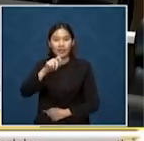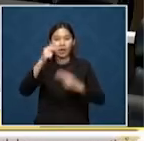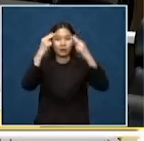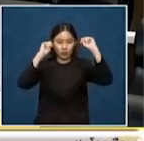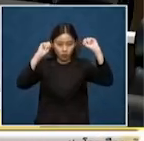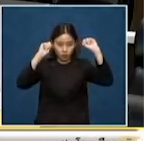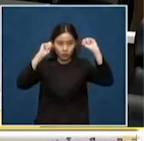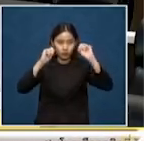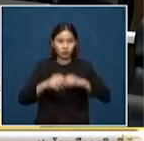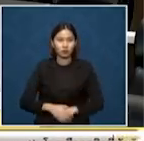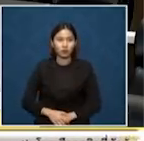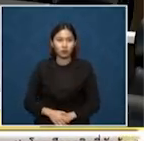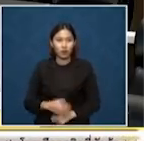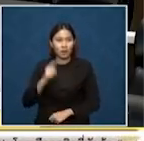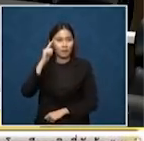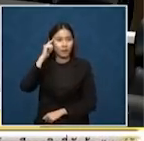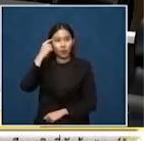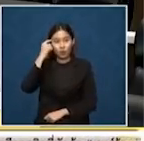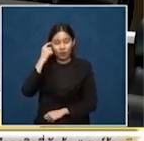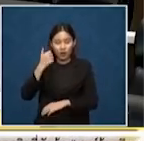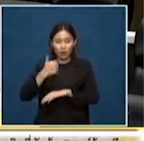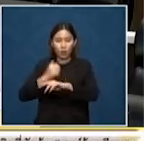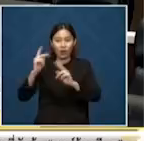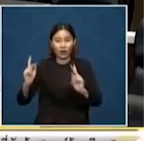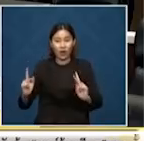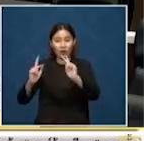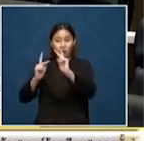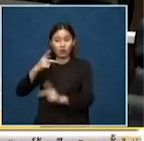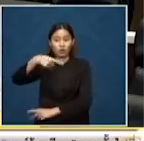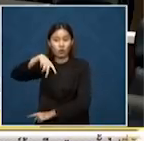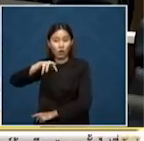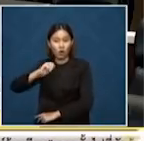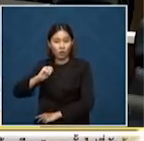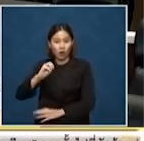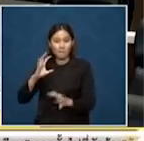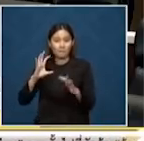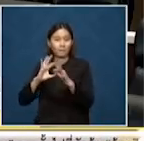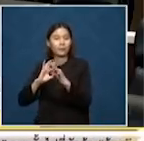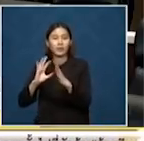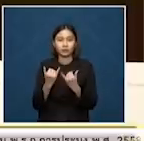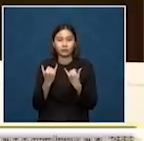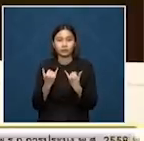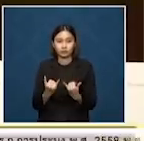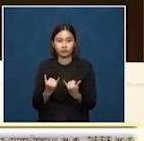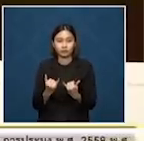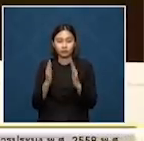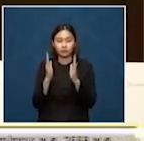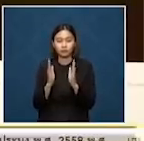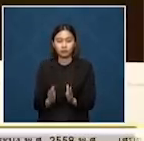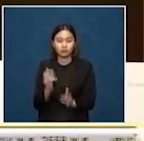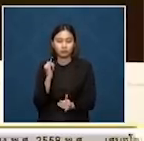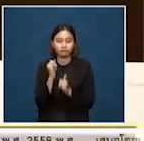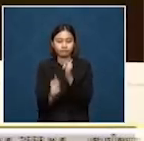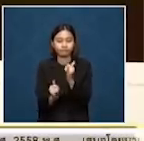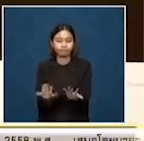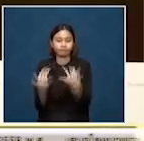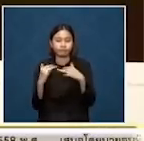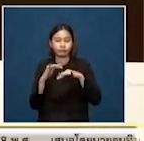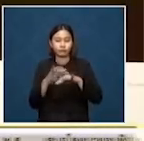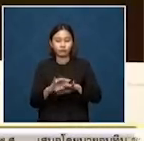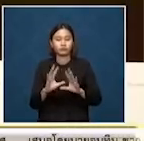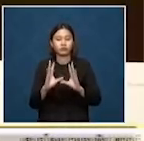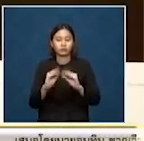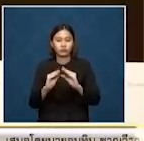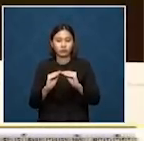นายกมีสิทธิ์ที่จะมอบหมายรัฐมนตรีแล้วเนี่ยถูกฝาถูกตัวเลยคุณผู้ชมถูกไหมล่ะรัฐมนตรีพม.ก็มาตอบเรื่องของเด็กเร่ร่